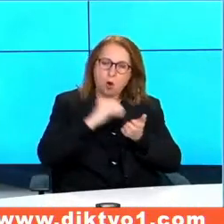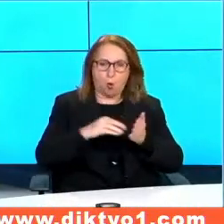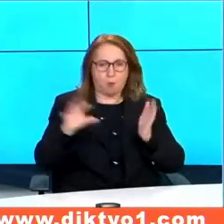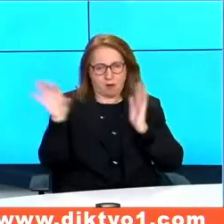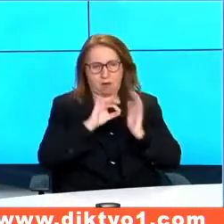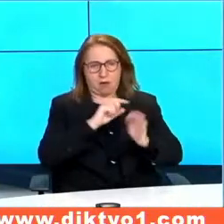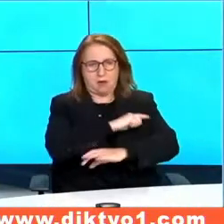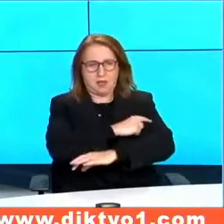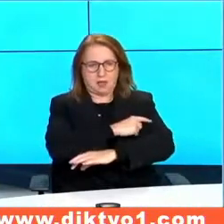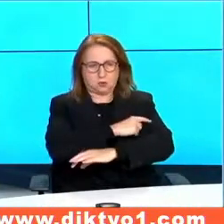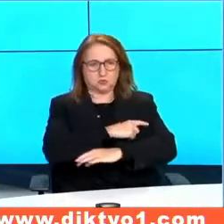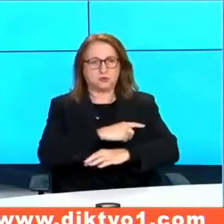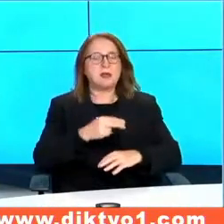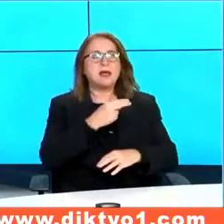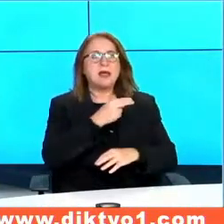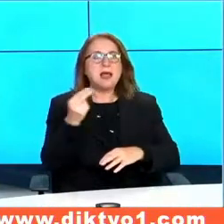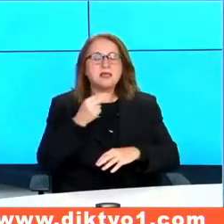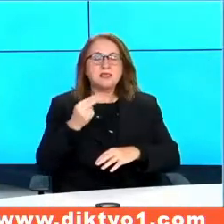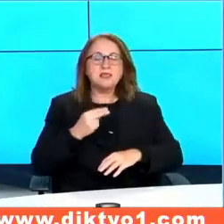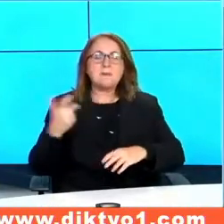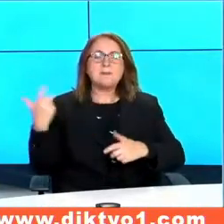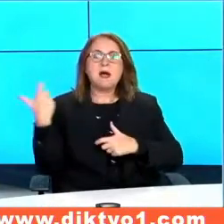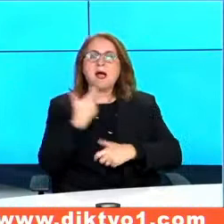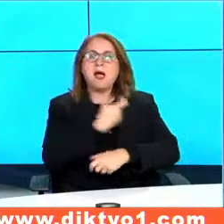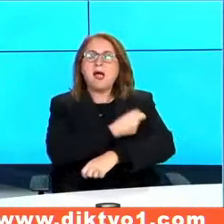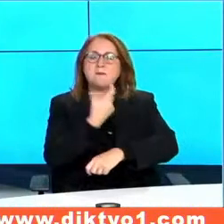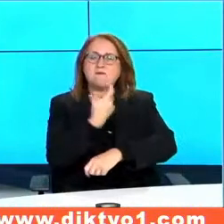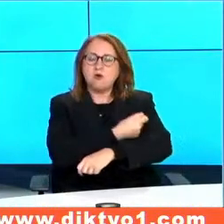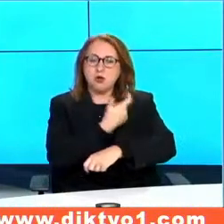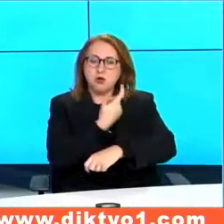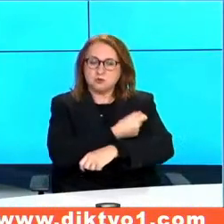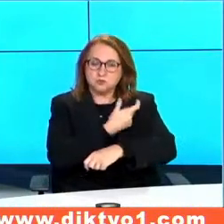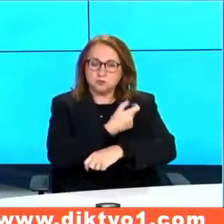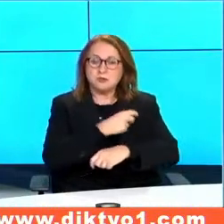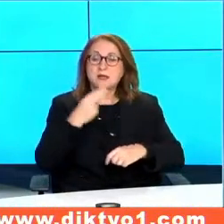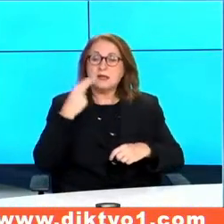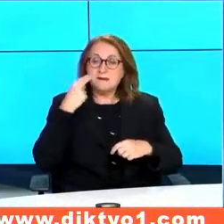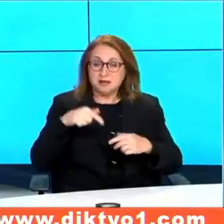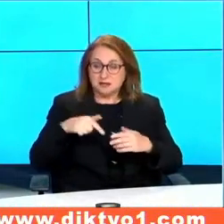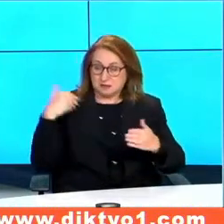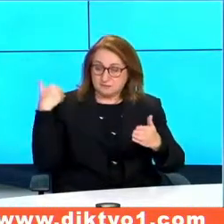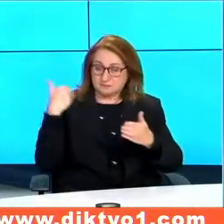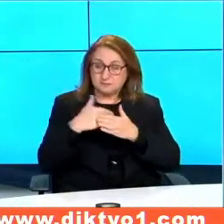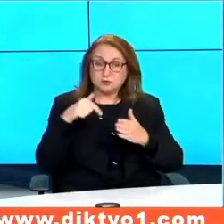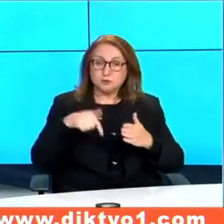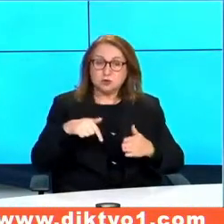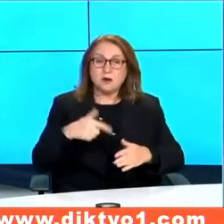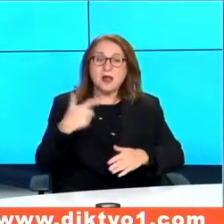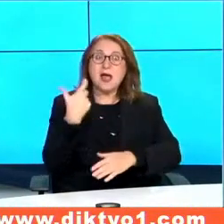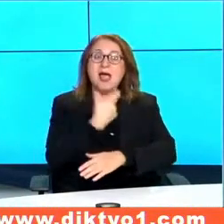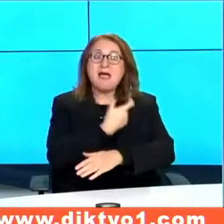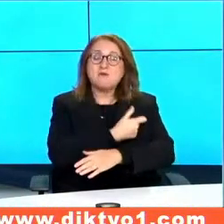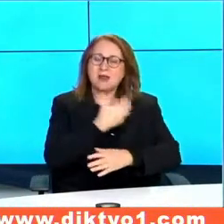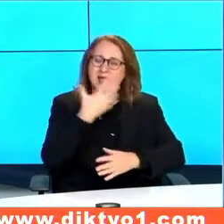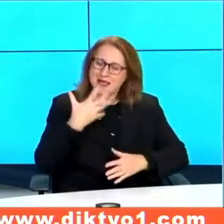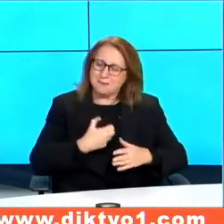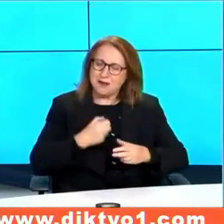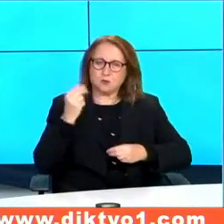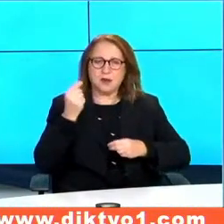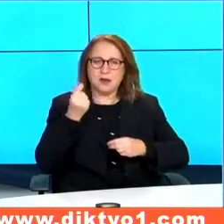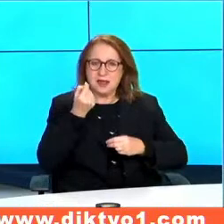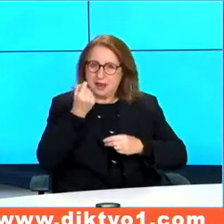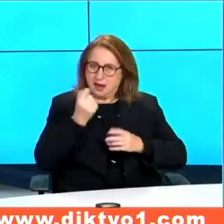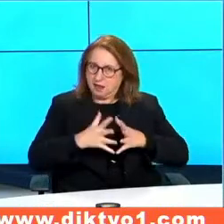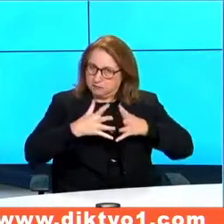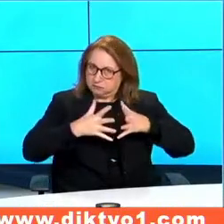Αναφορικώς με τους εμβολιασμούς, ήδη από τα προηγούμενα μέτρα φαίνεται ότι υπάρχει μια ένταση στους εμβολιασμούς. Τα προγραμματισμένα ραντεβού αυτή